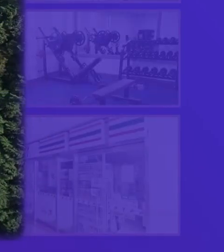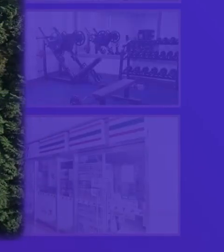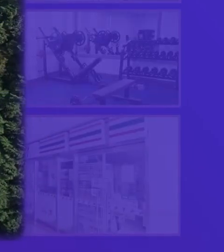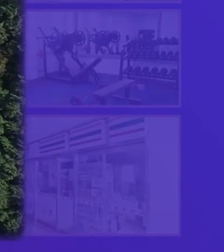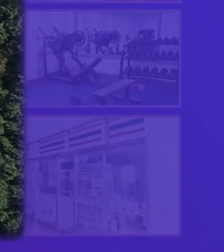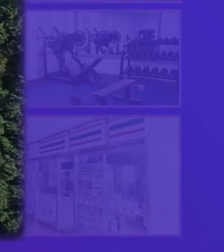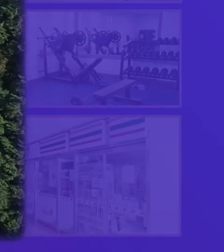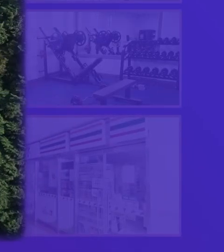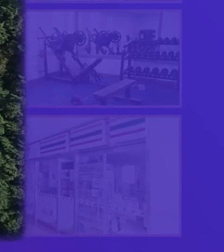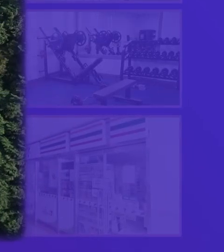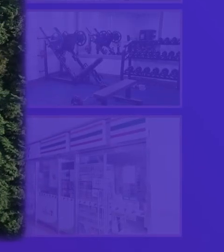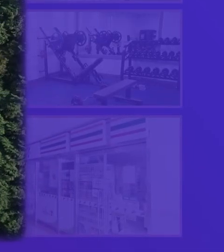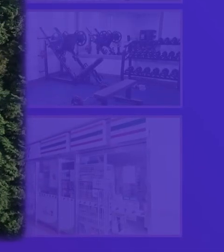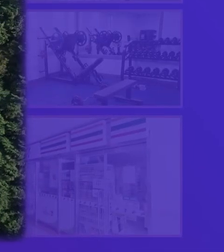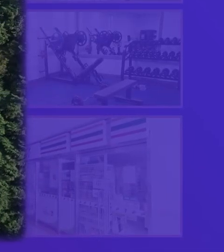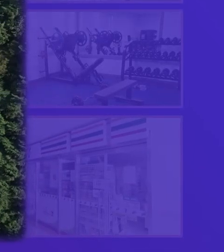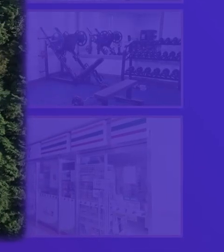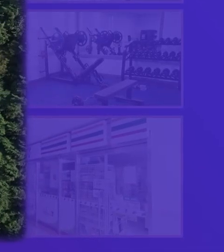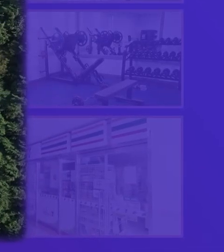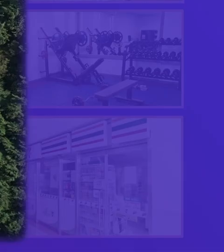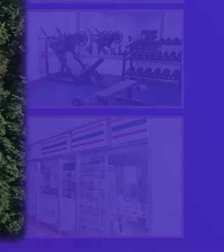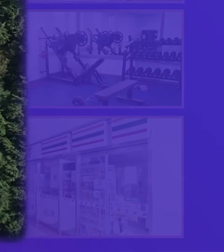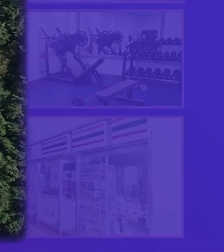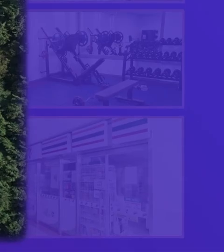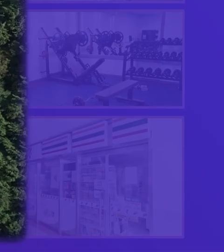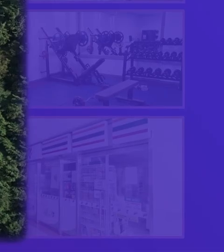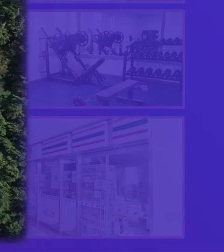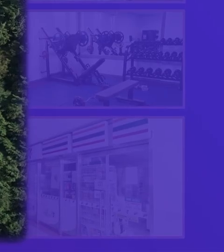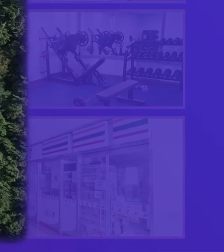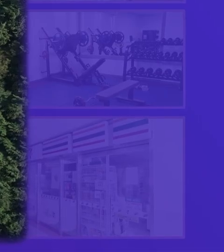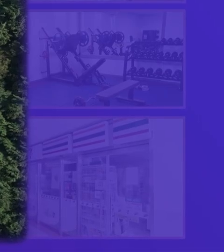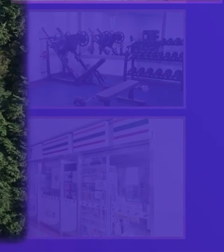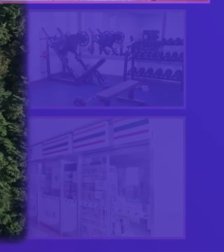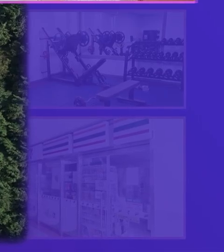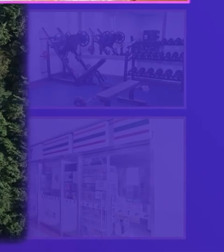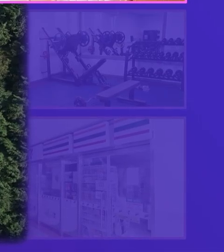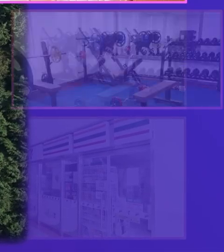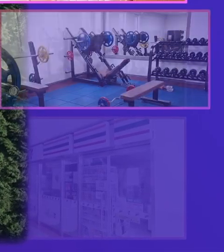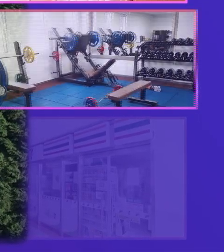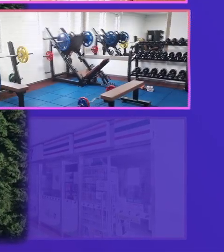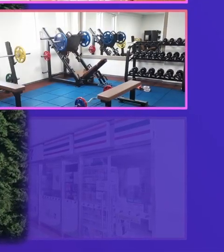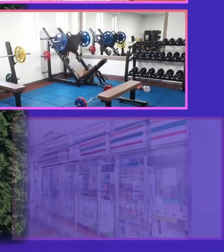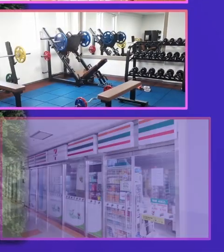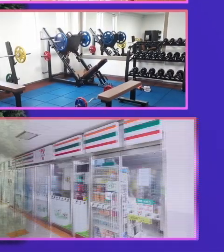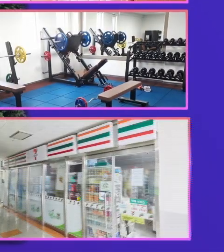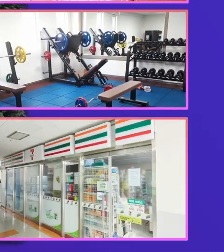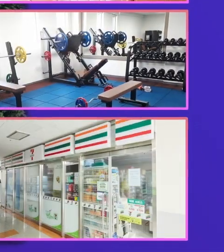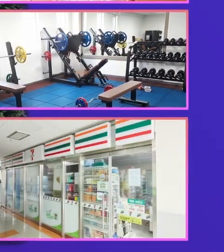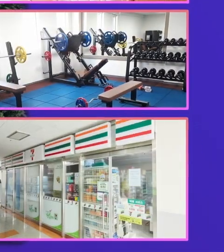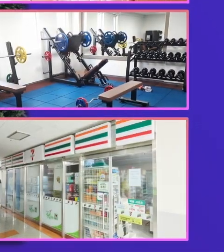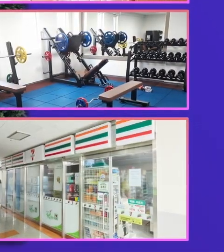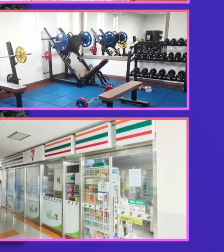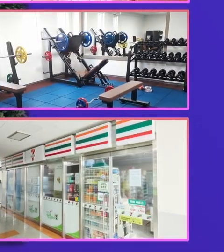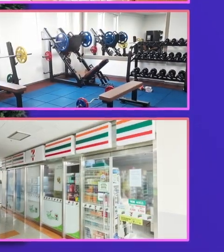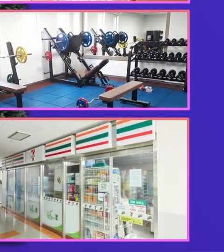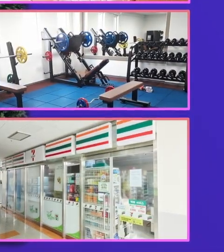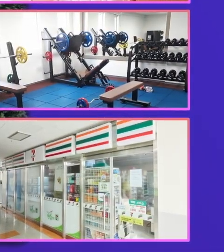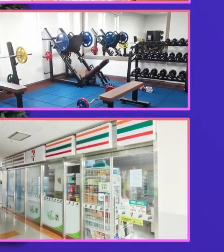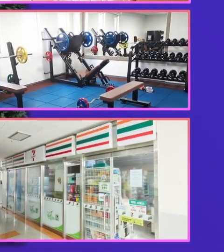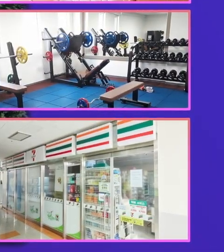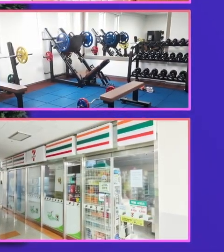최근 리모델링된 기숙사는 1에서 2인실로 신입생에게 우선 배정됩니다. 기숙사에는 헬스장, 편의점, 식당